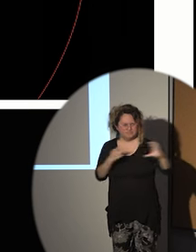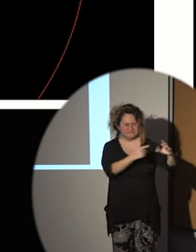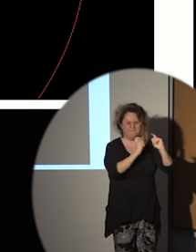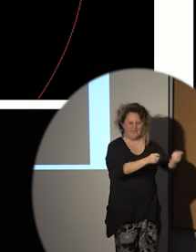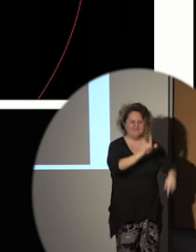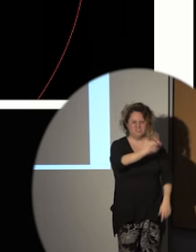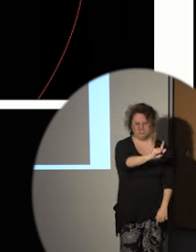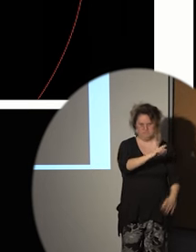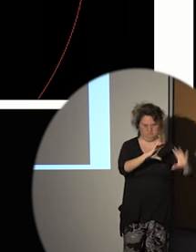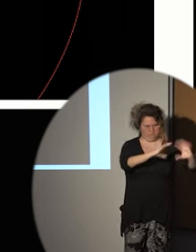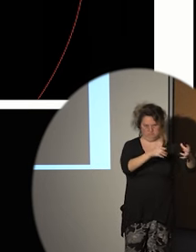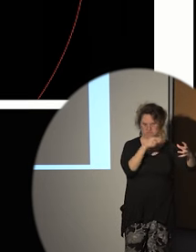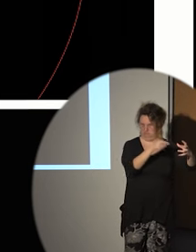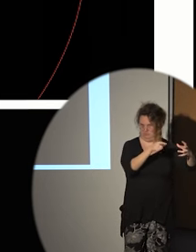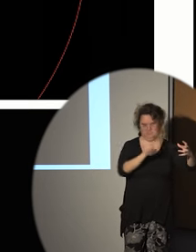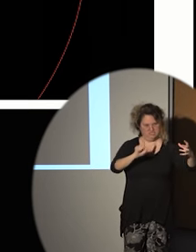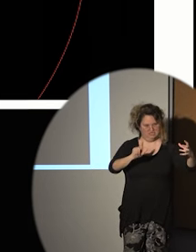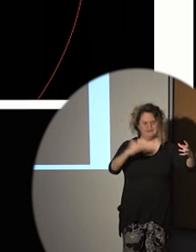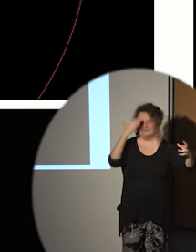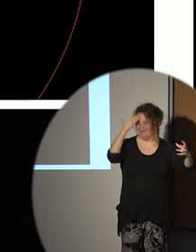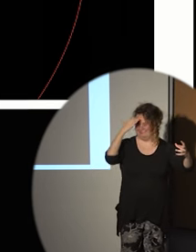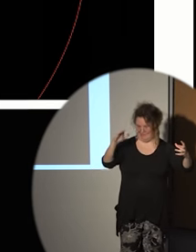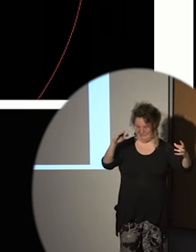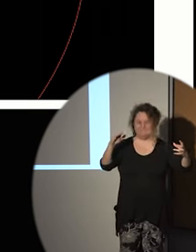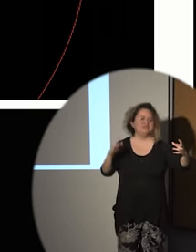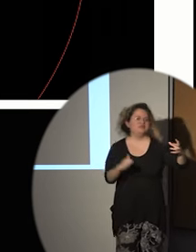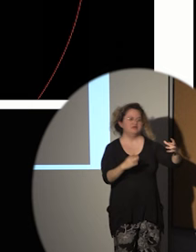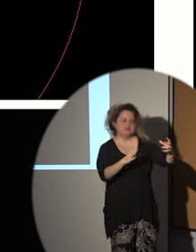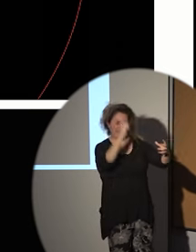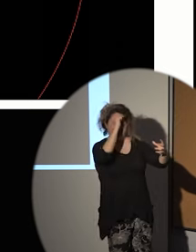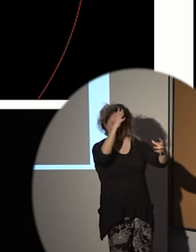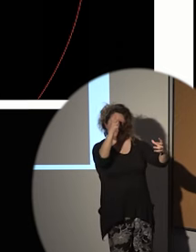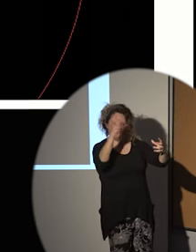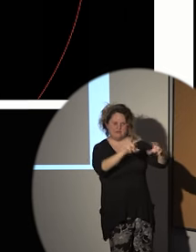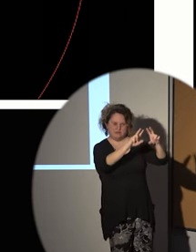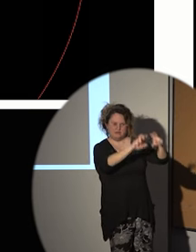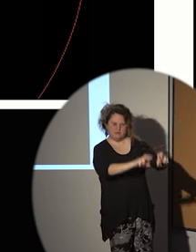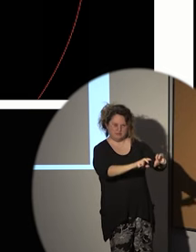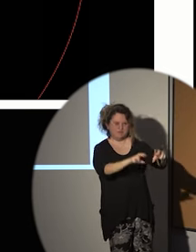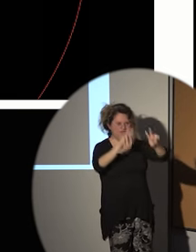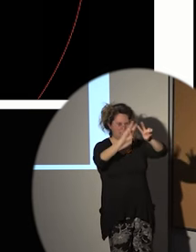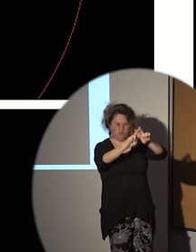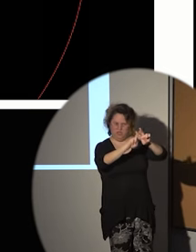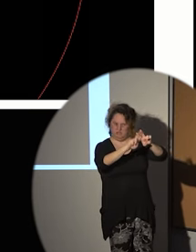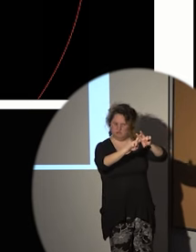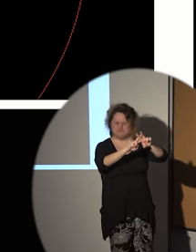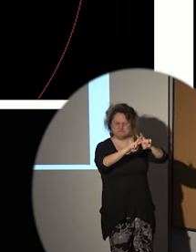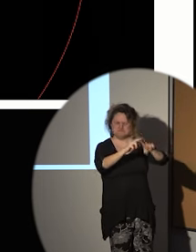s'il y a bien quelque chose qui est particulièrement bien connu, c'est la physique stellaire. On sait qu'une étoile G,